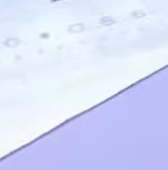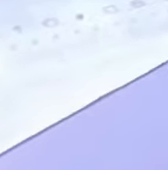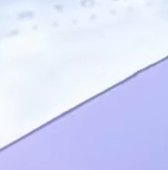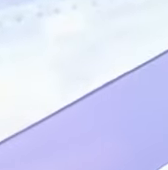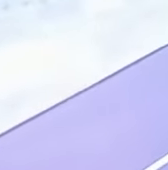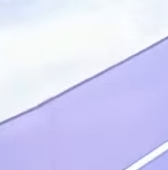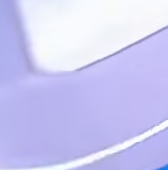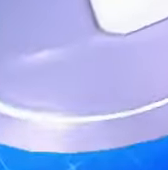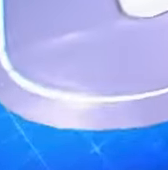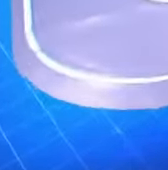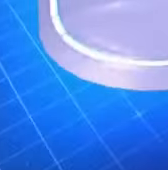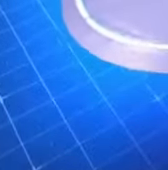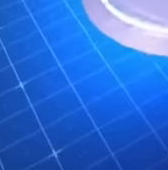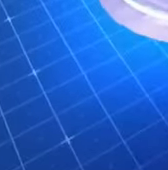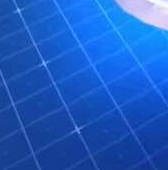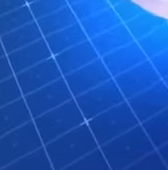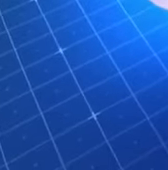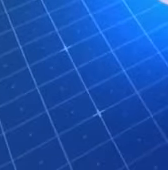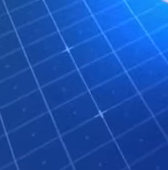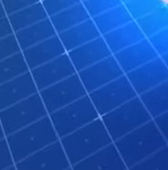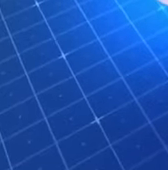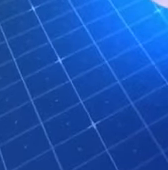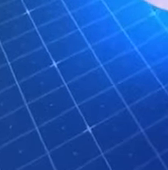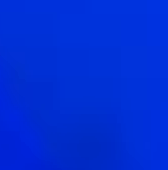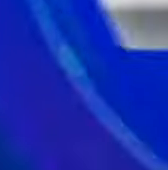Magbabalik ka! Saksi!